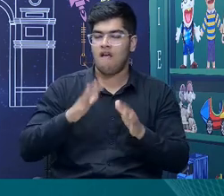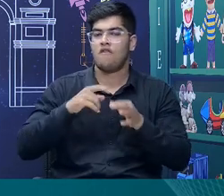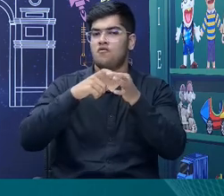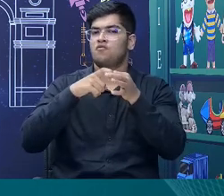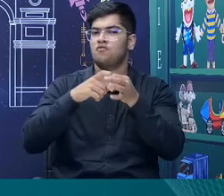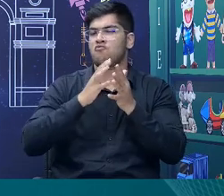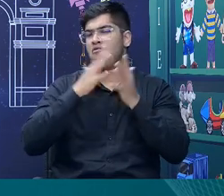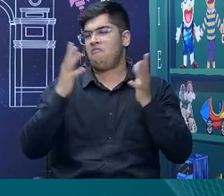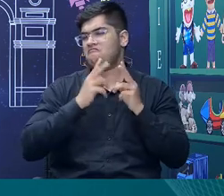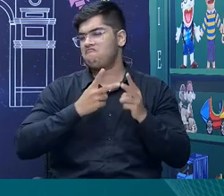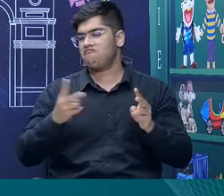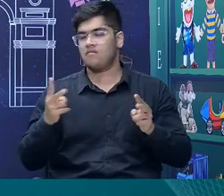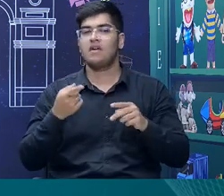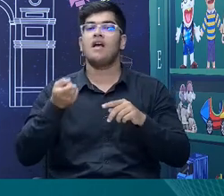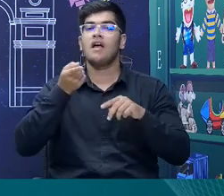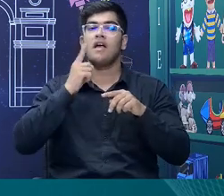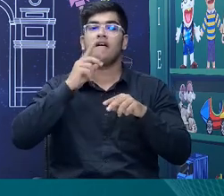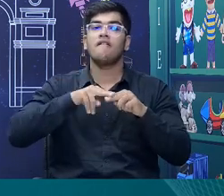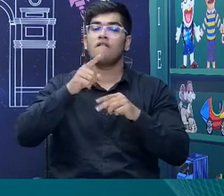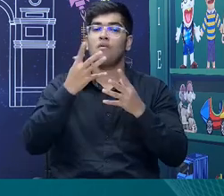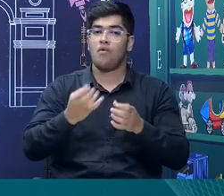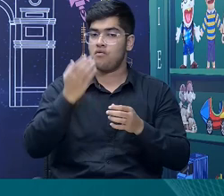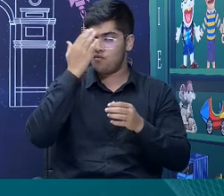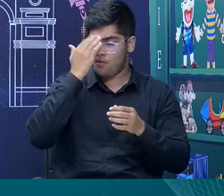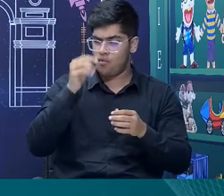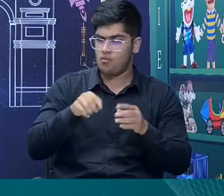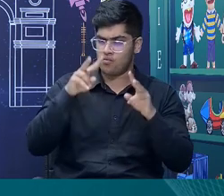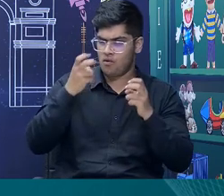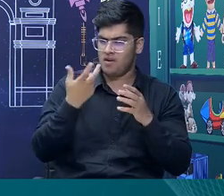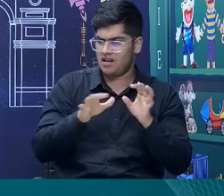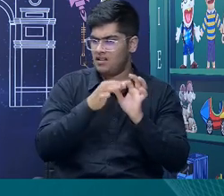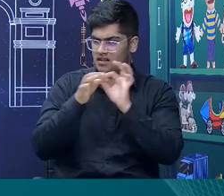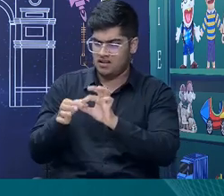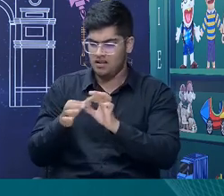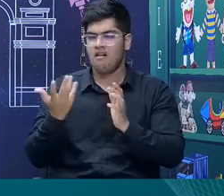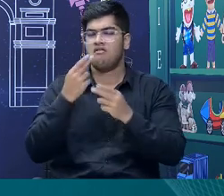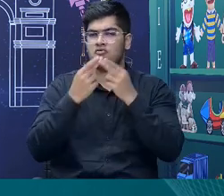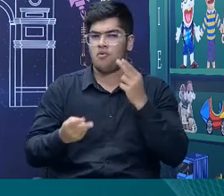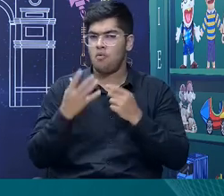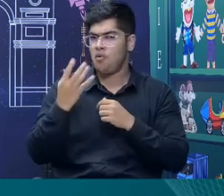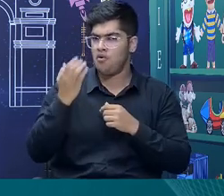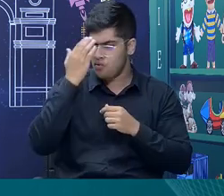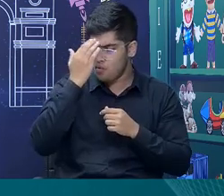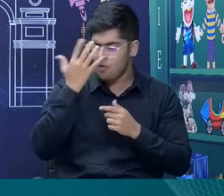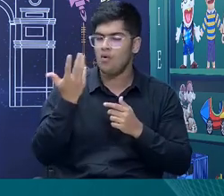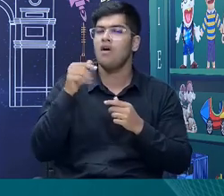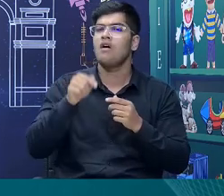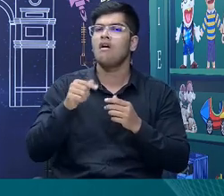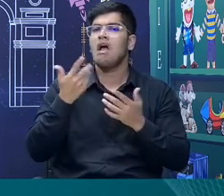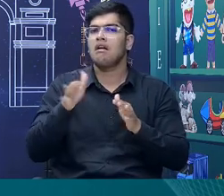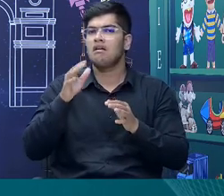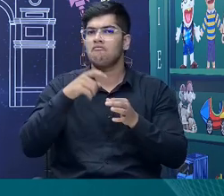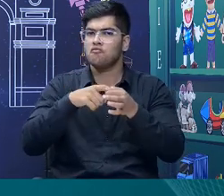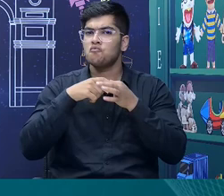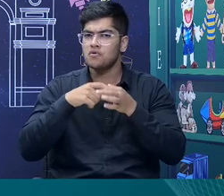सवाल अगर आप भी कुछ जानना चाहते हैं कोई कहानी सुना चाहते हैं गणेश जी से जुड़ी हुई या फिर गणेश चतुर्थी से जुड़ी